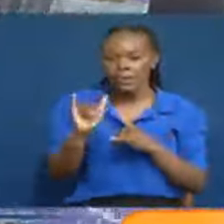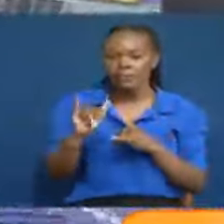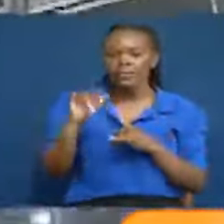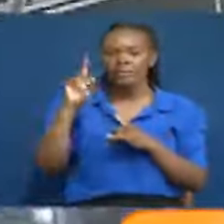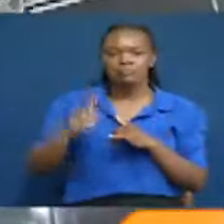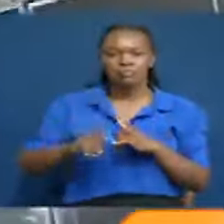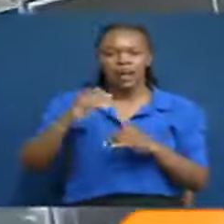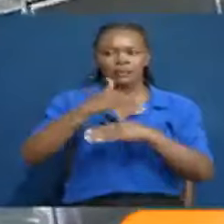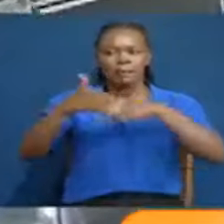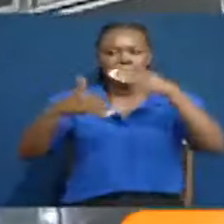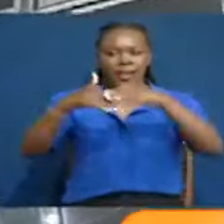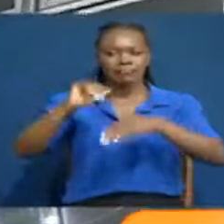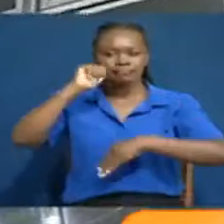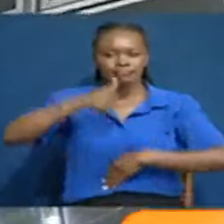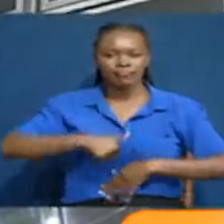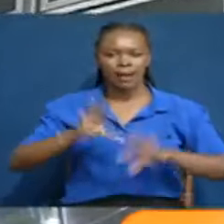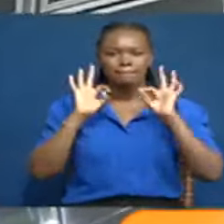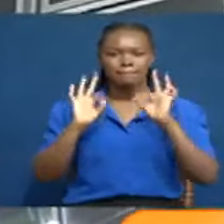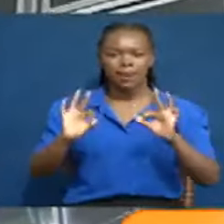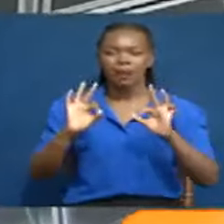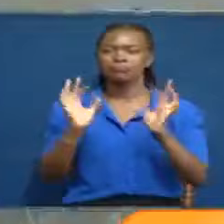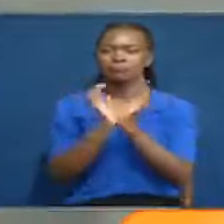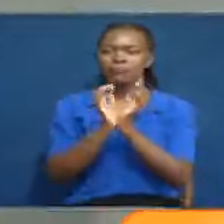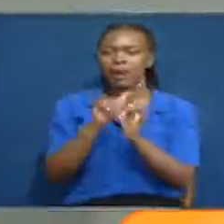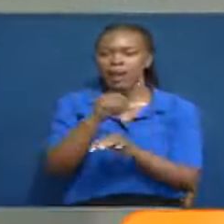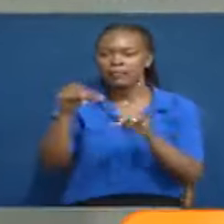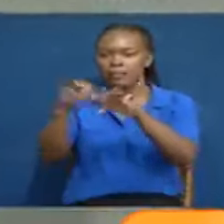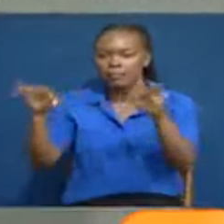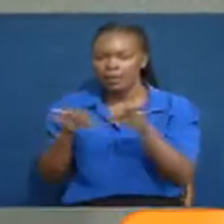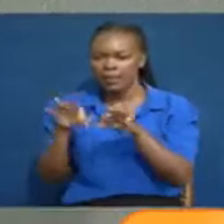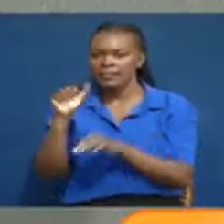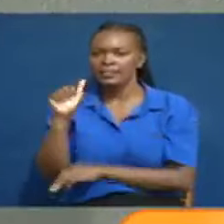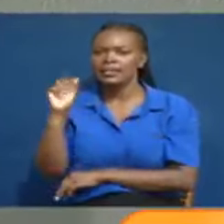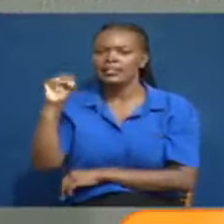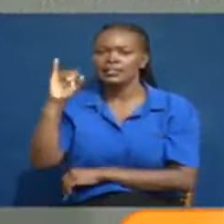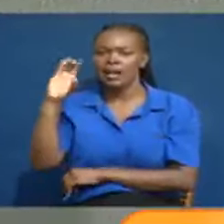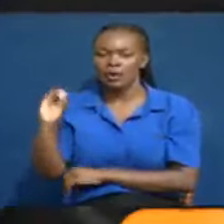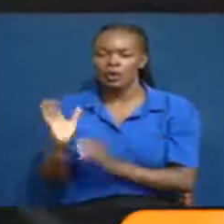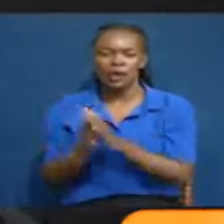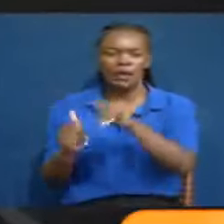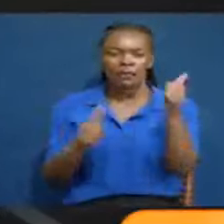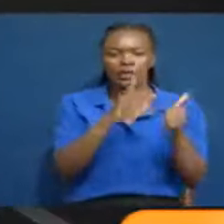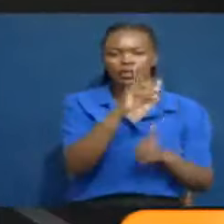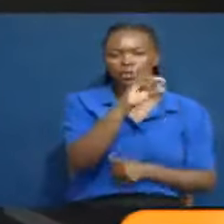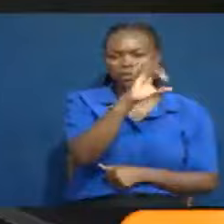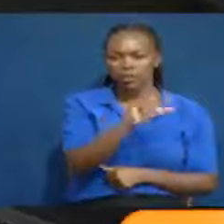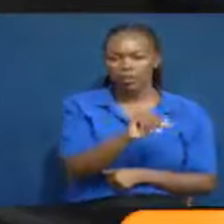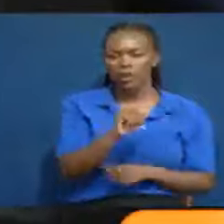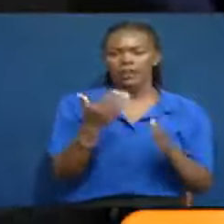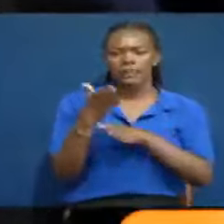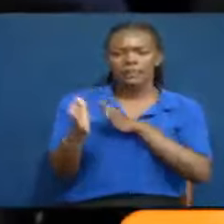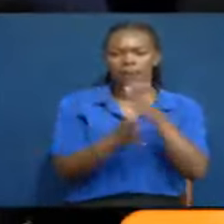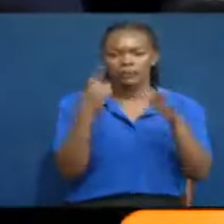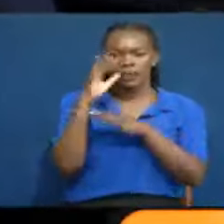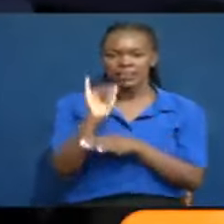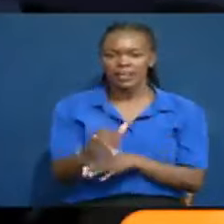vya kisasa, kimoja katika mji mkuu wa Santo Domingo na kingine katika mji wa Santiago. Kulingana na kamati ya andalizi ya mchuano huo, kombe la